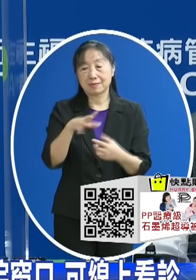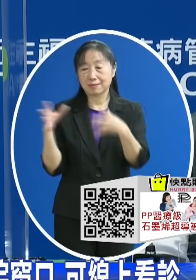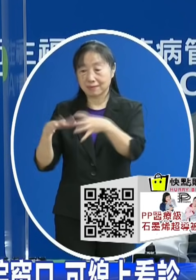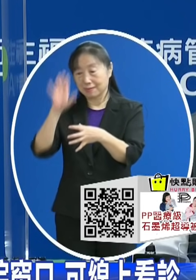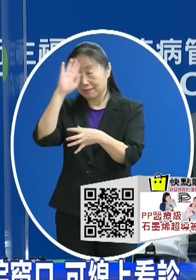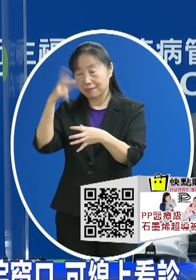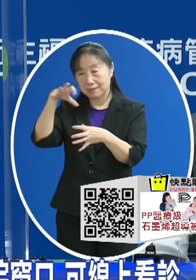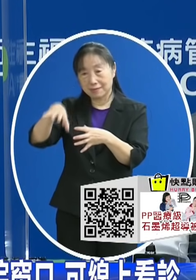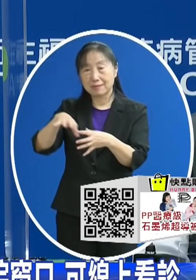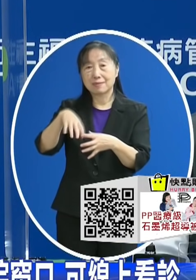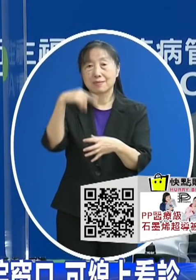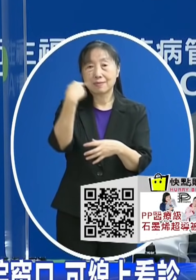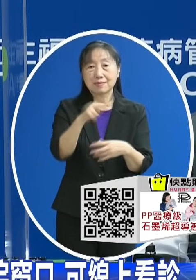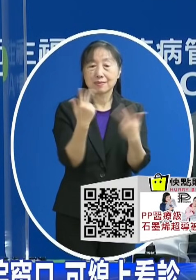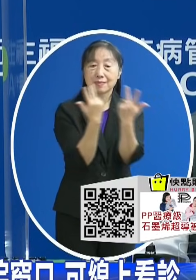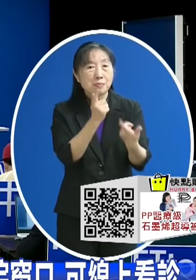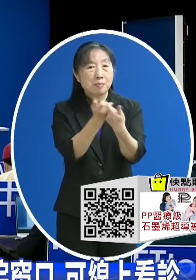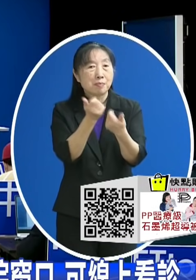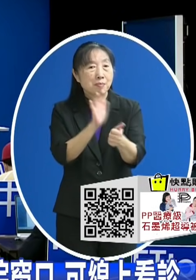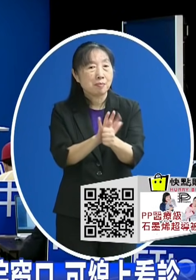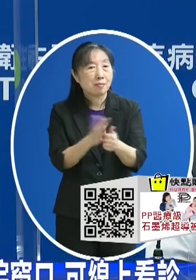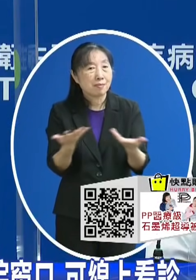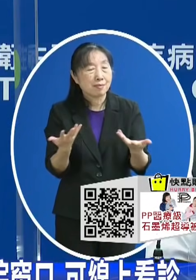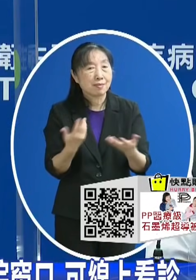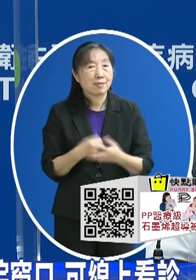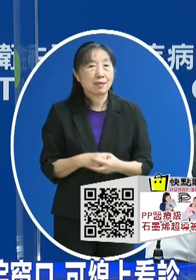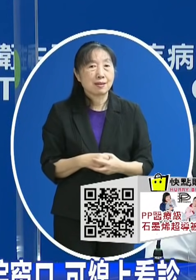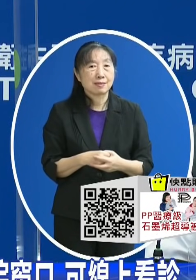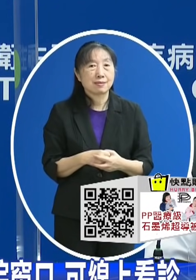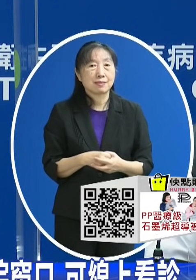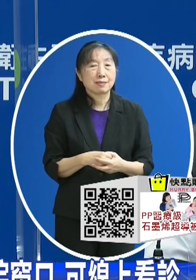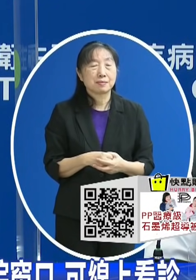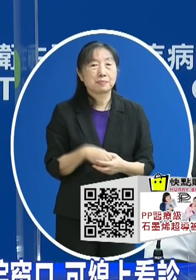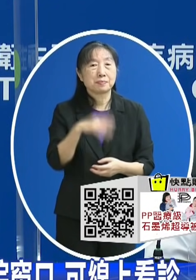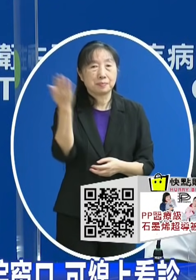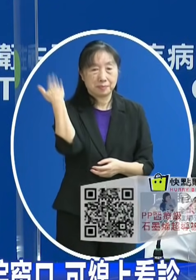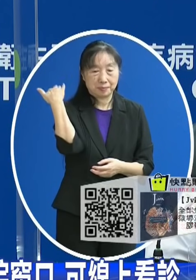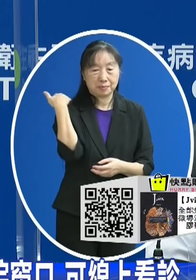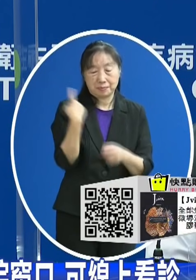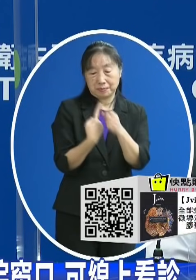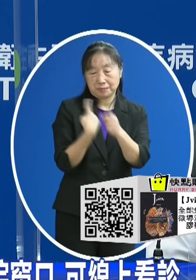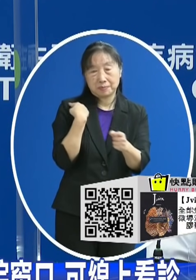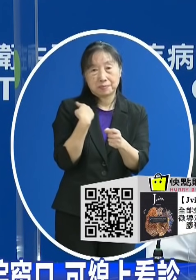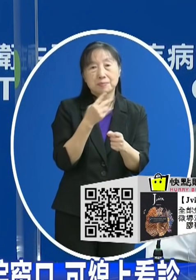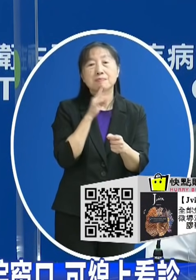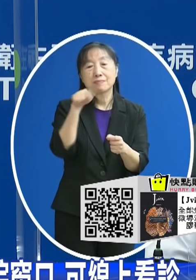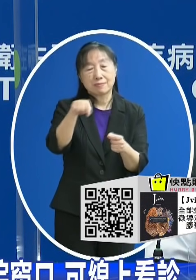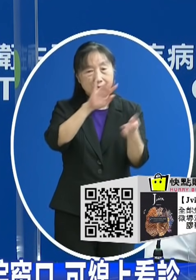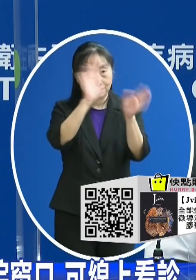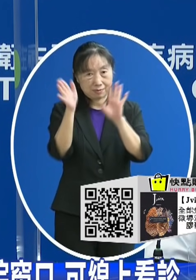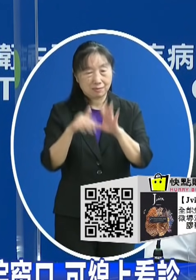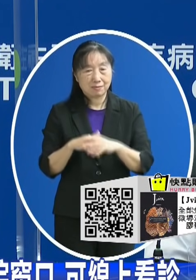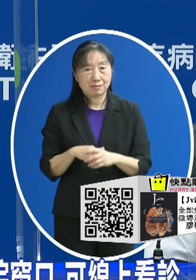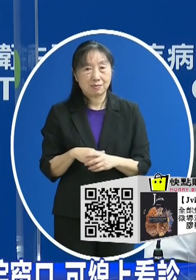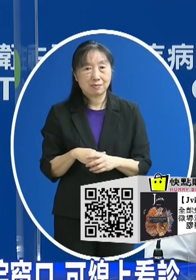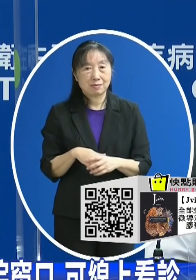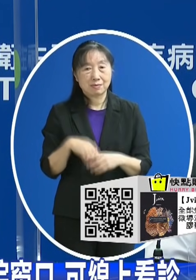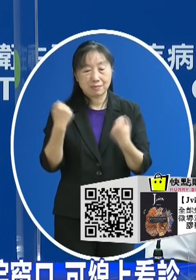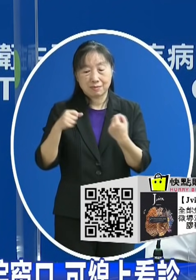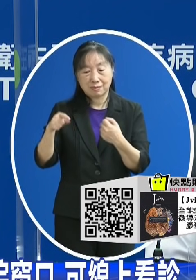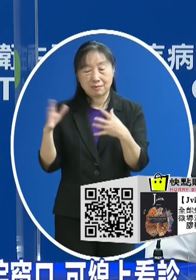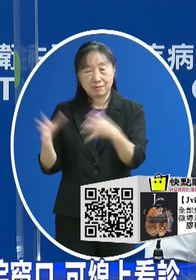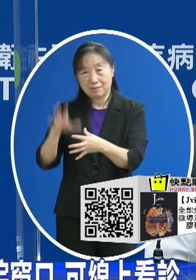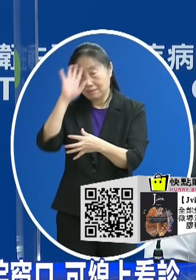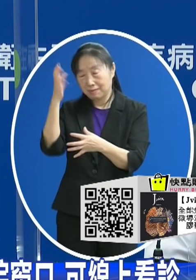检疫所，那新北市也有准备。好，那以往在今年的去年的相关情况，我们在集中检疫